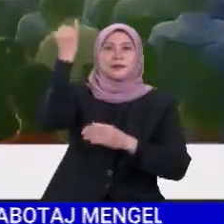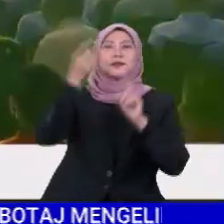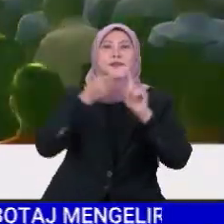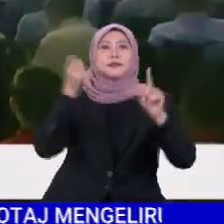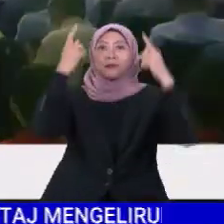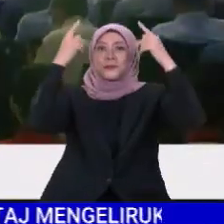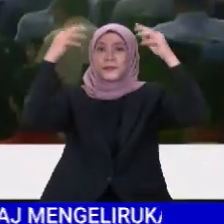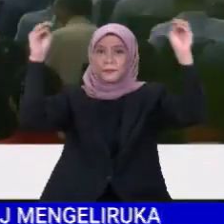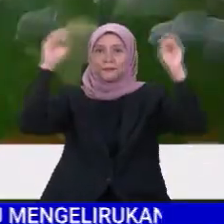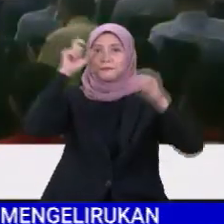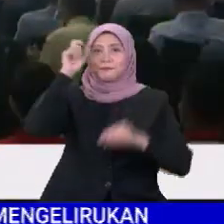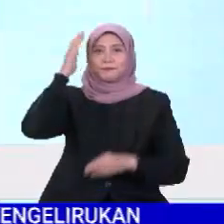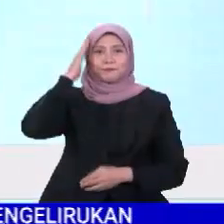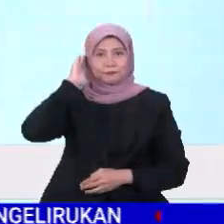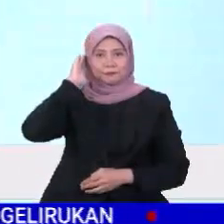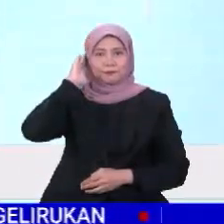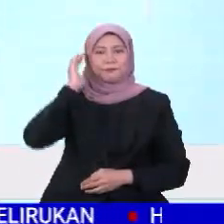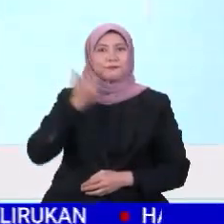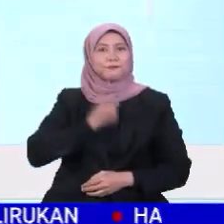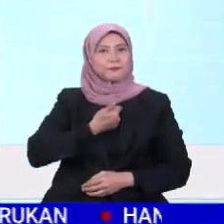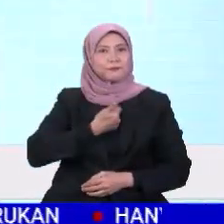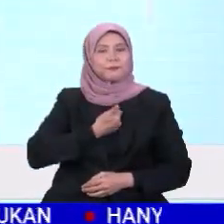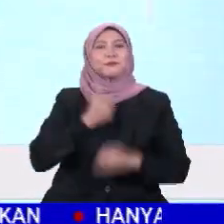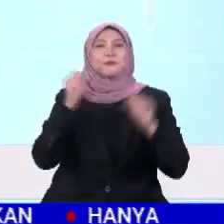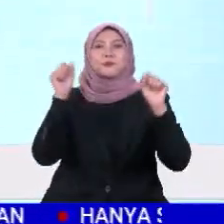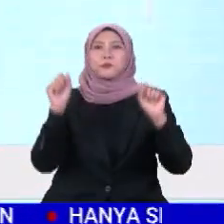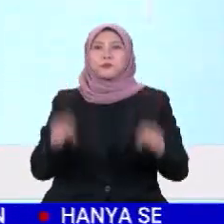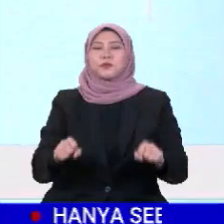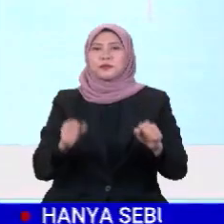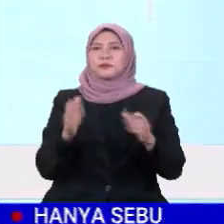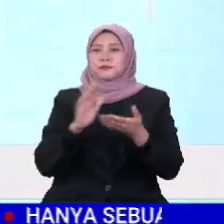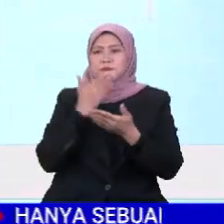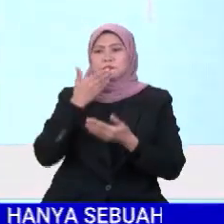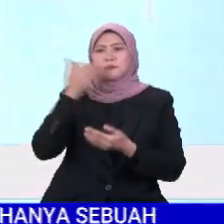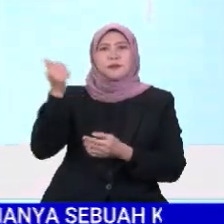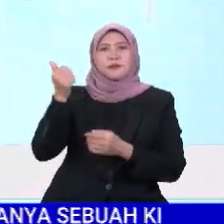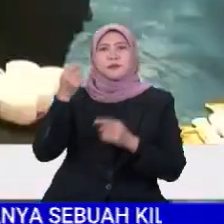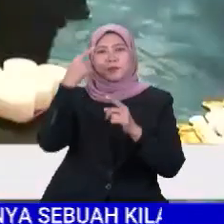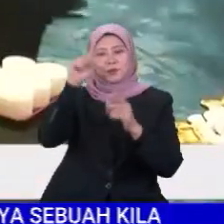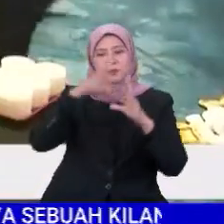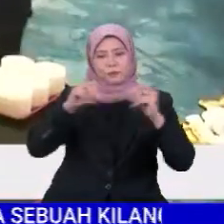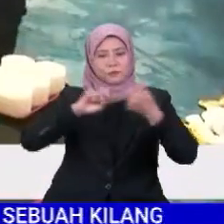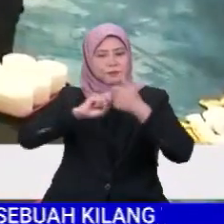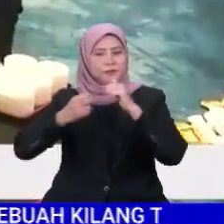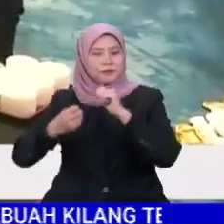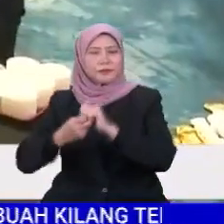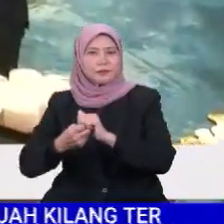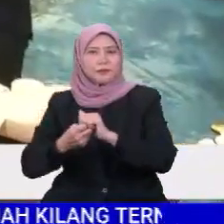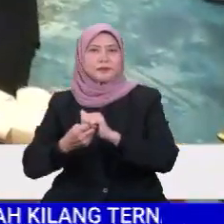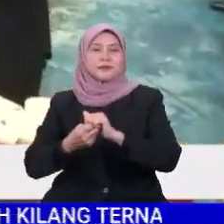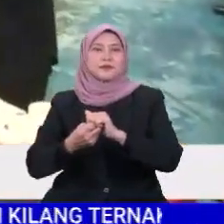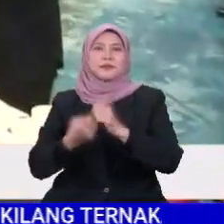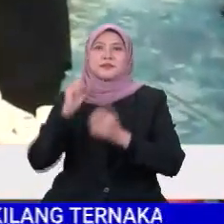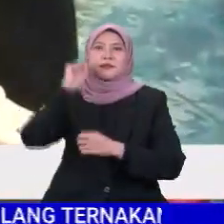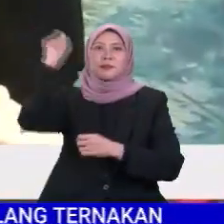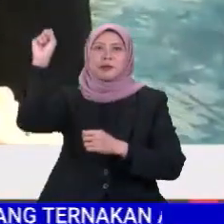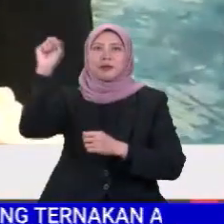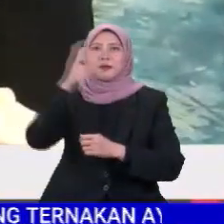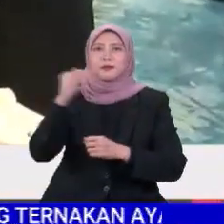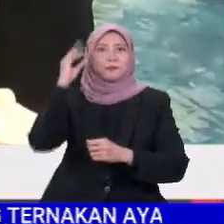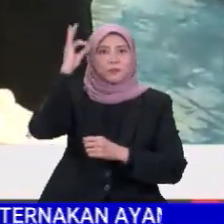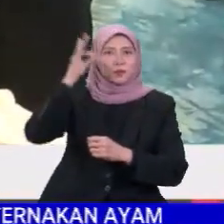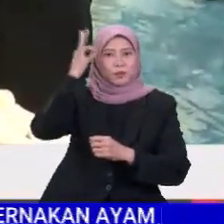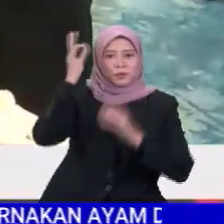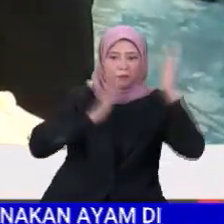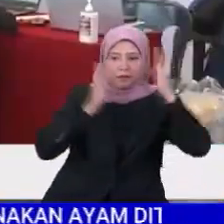Menteri Datuk Seri Ismail Sabri Yaakob sendiri boleh menjadi formula terbaik dalam menangani isu-isu legasi antara Sabah dan